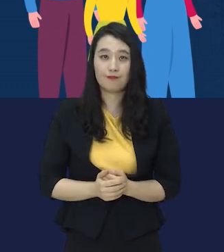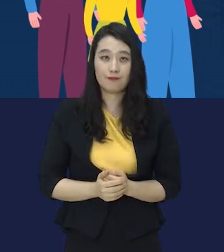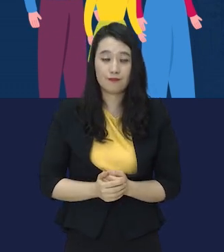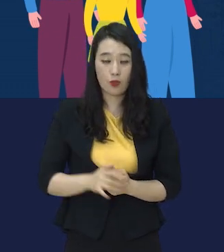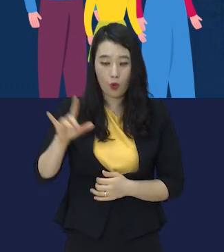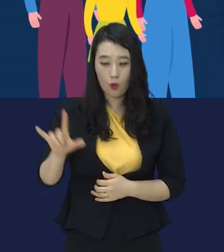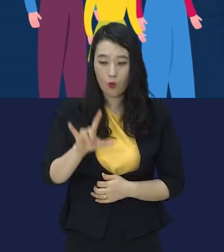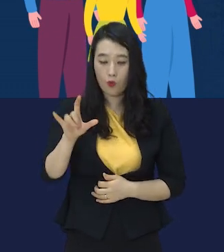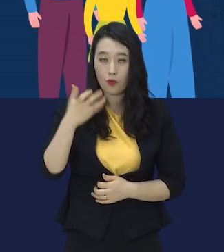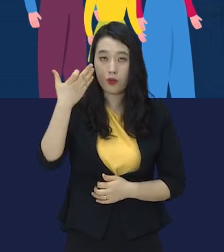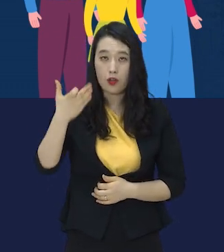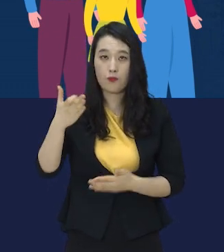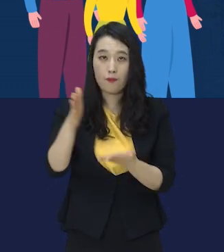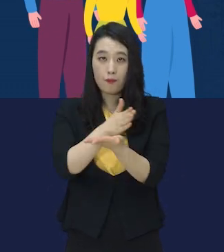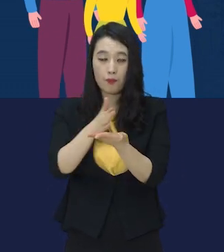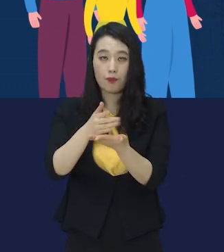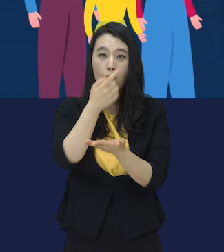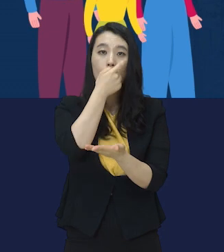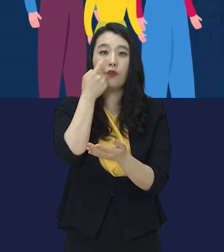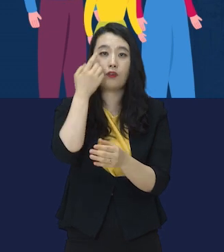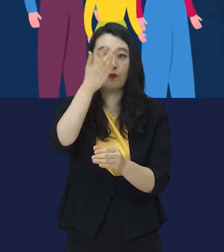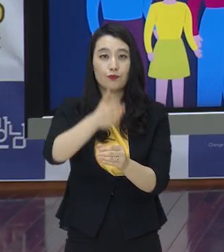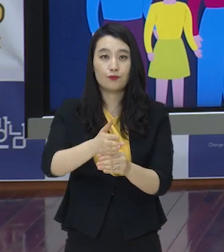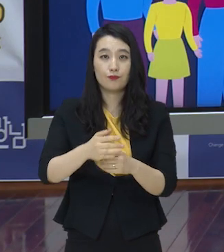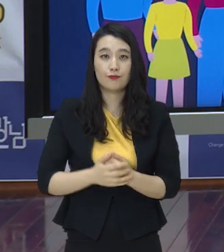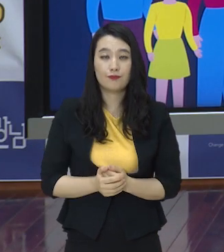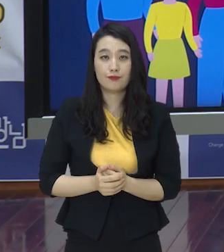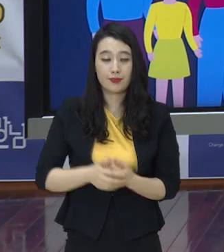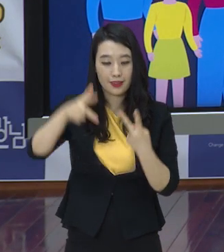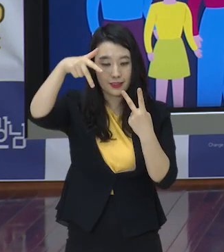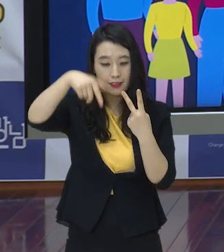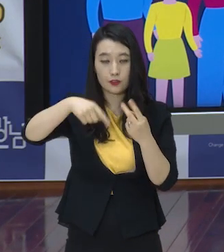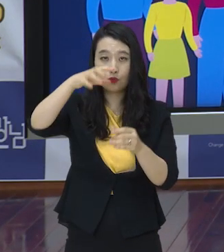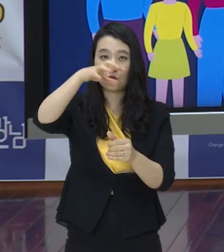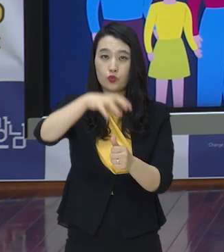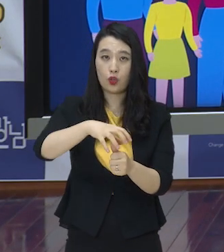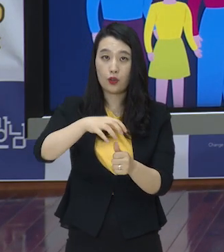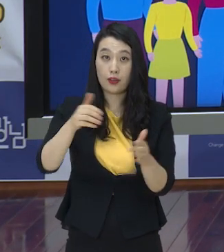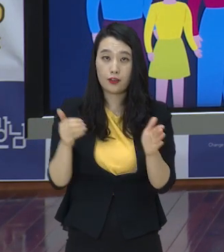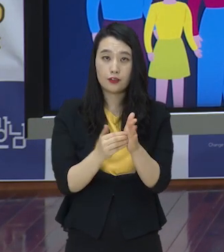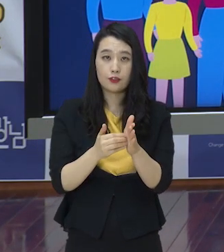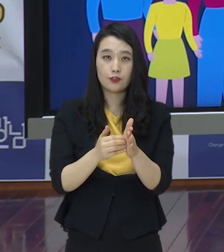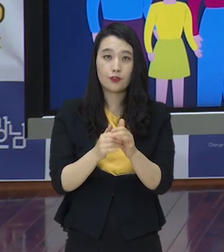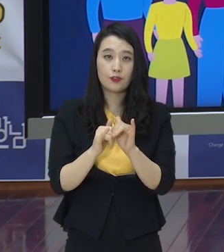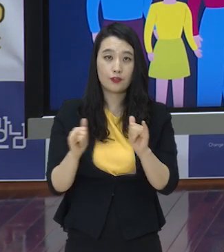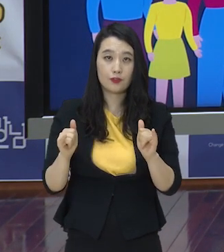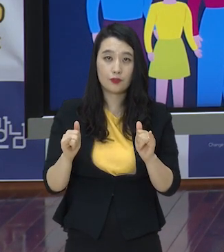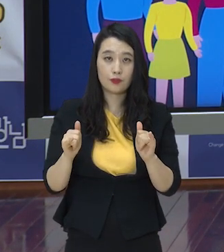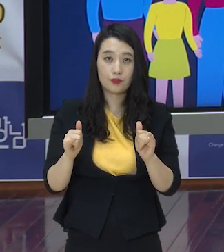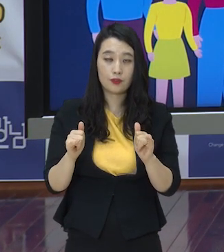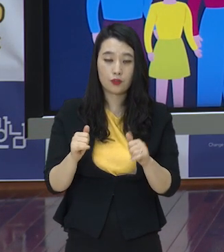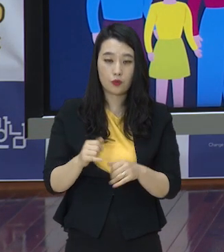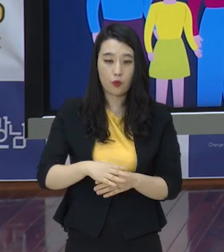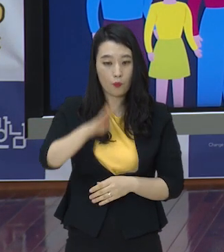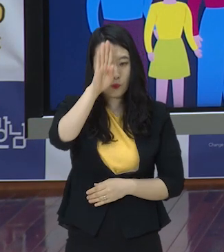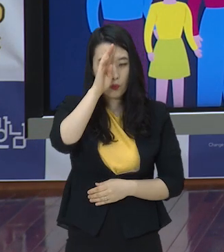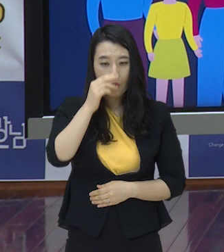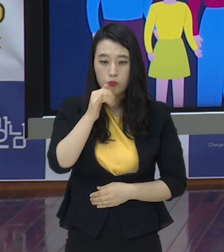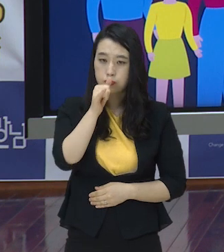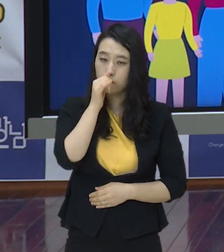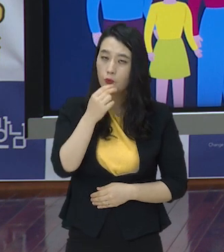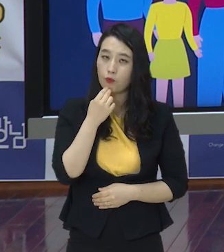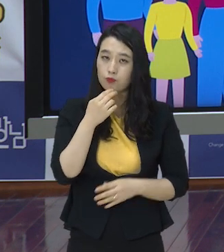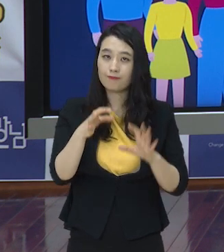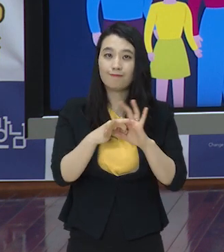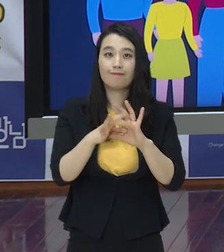감염 여부를 가려내고 있습니다. 2주간 자가격리가 끝난 분들은 증상이 없다고 하더라도 절대